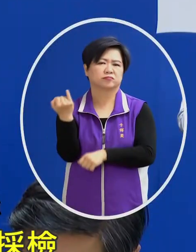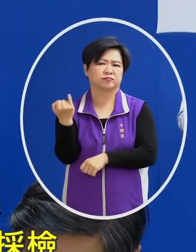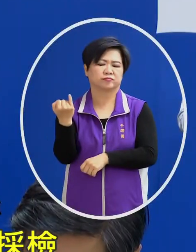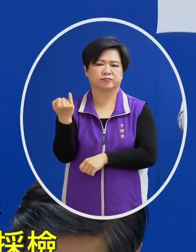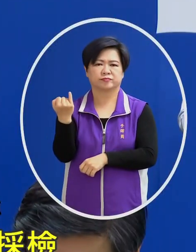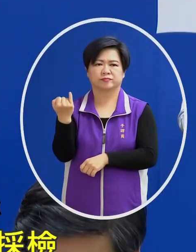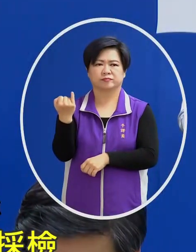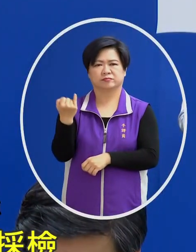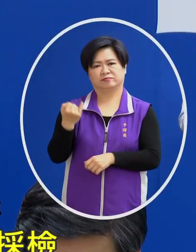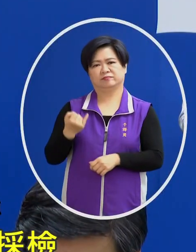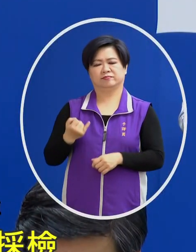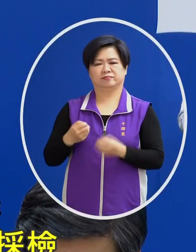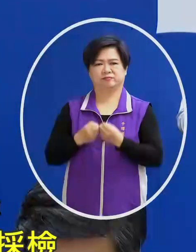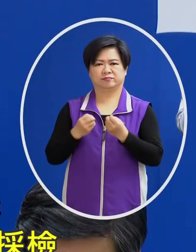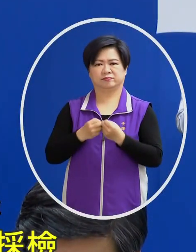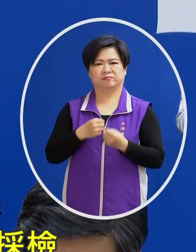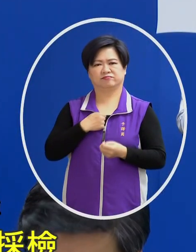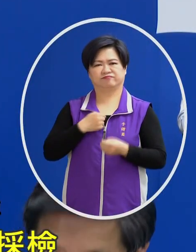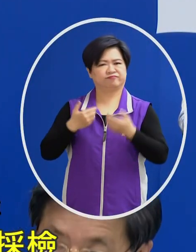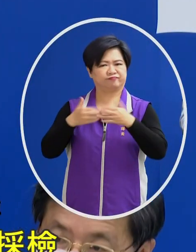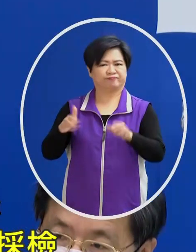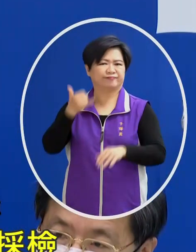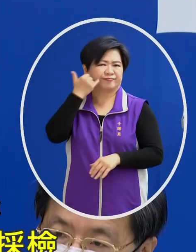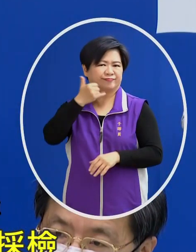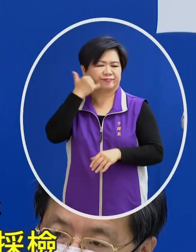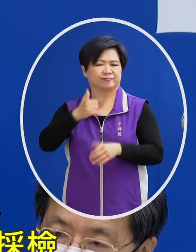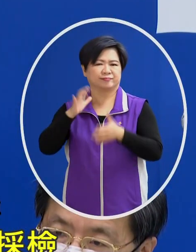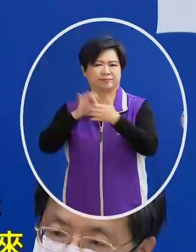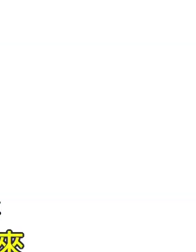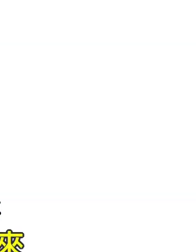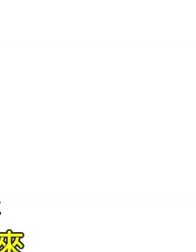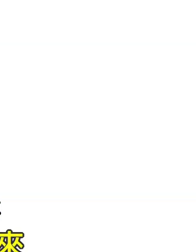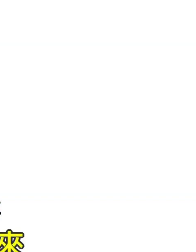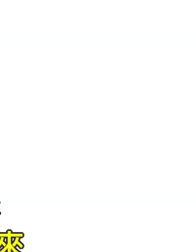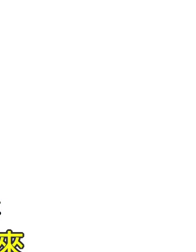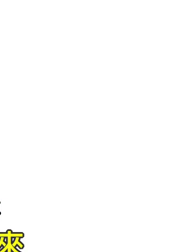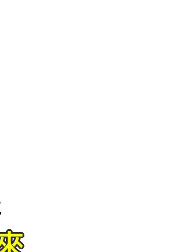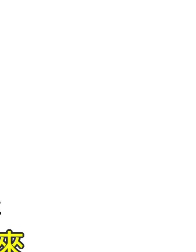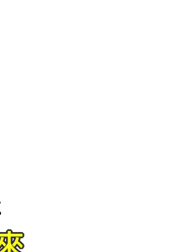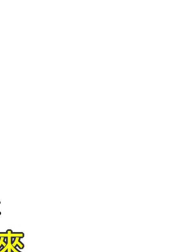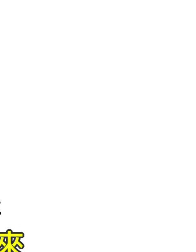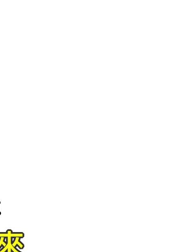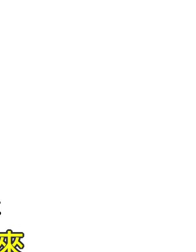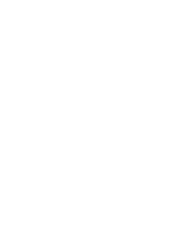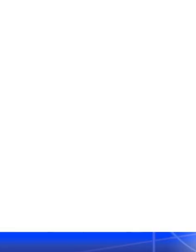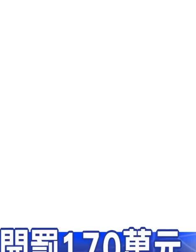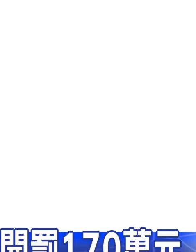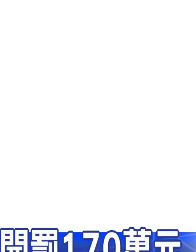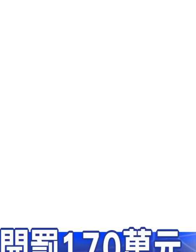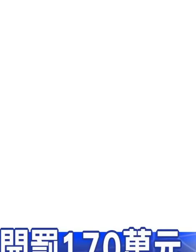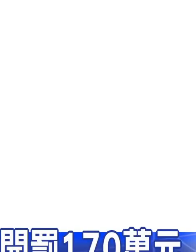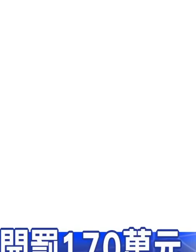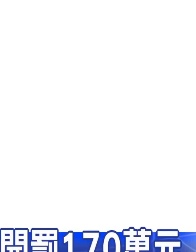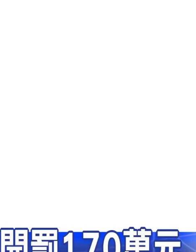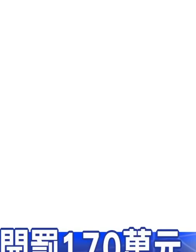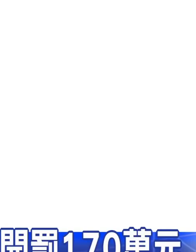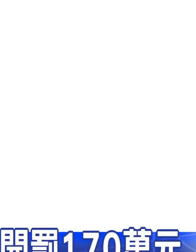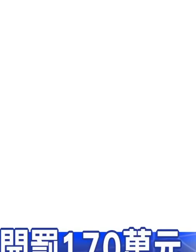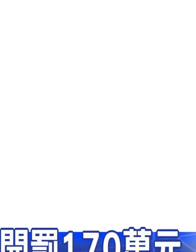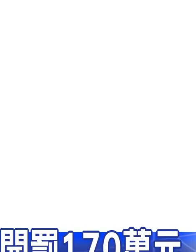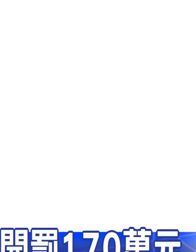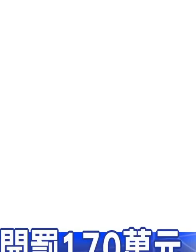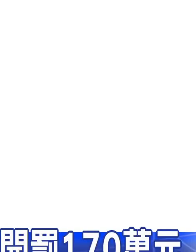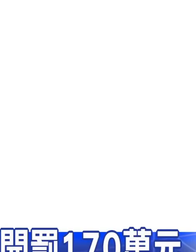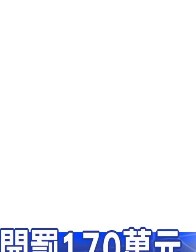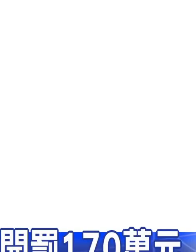是不希望在基隆这边采检，所以直接跑到台北市来。 妇人检验后确诊为案209，卫生局立刻